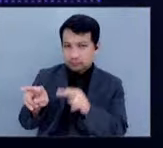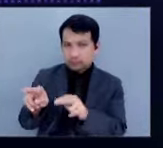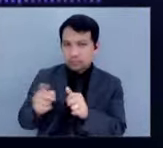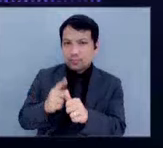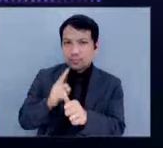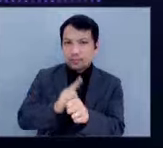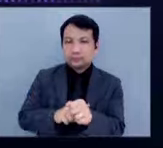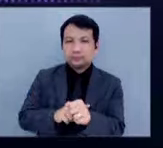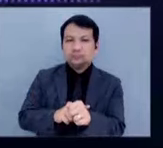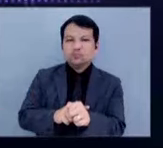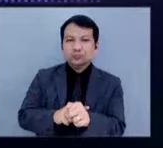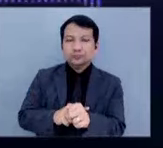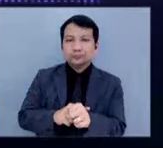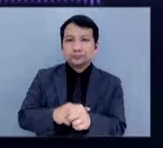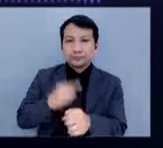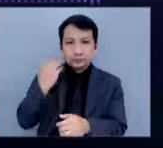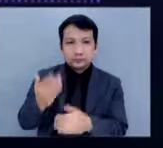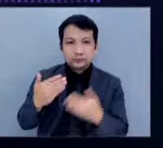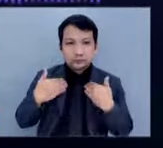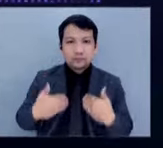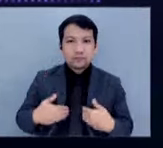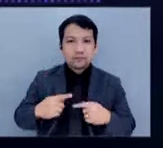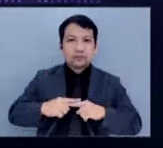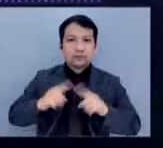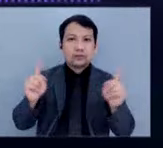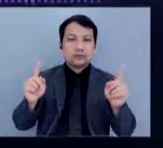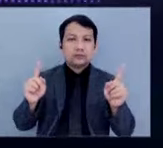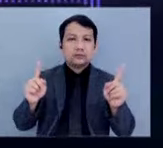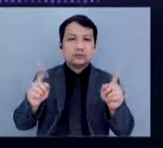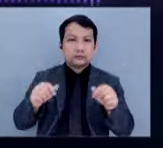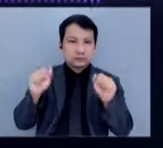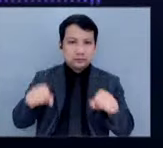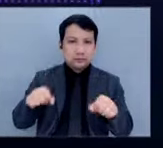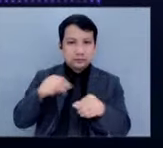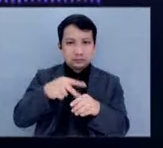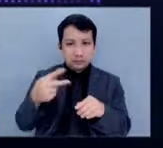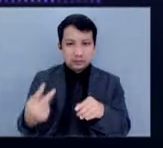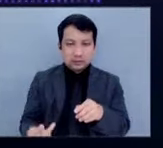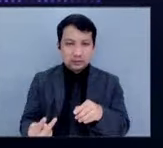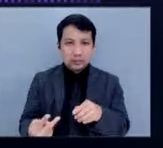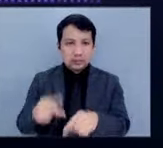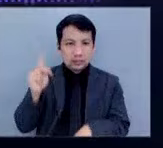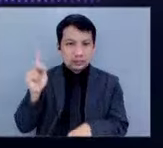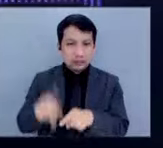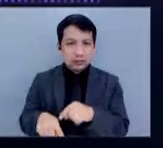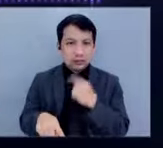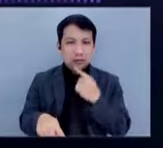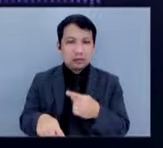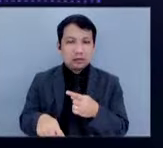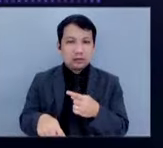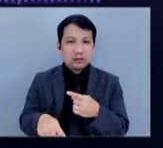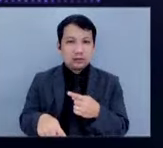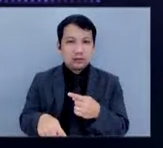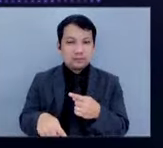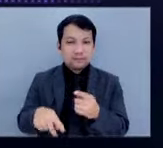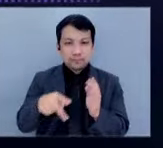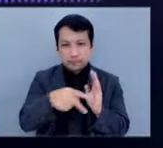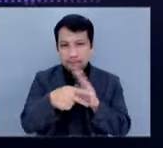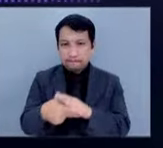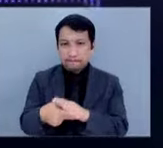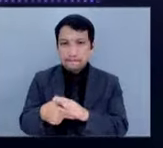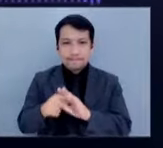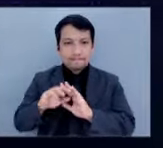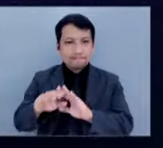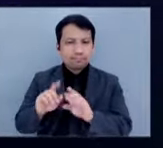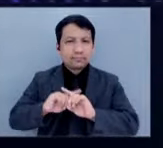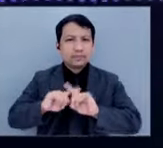sa dead bodies, iba kasi sa possible na pagkahulog, hindi po yung sa bali sa impact po na pagkahulog niya doon sa